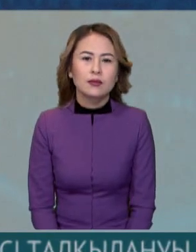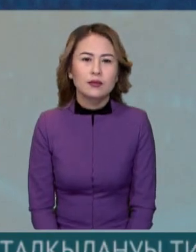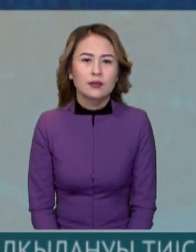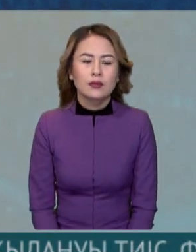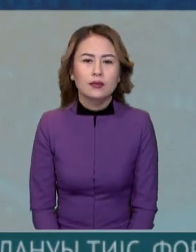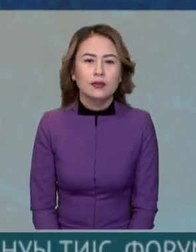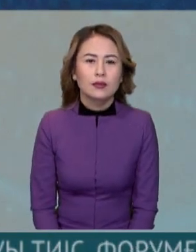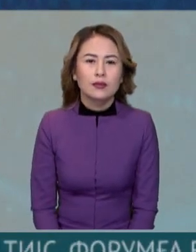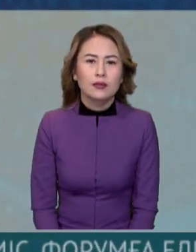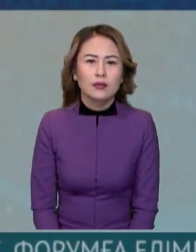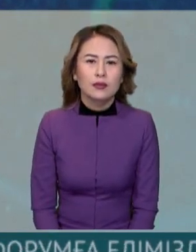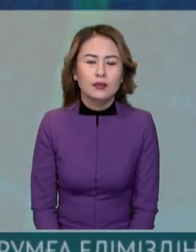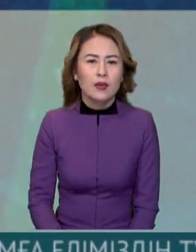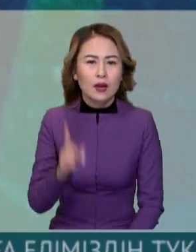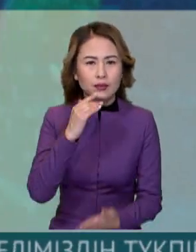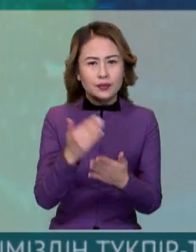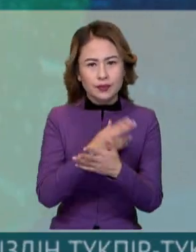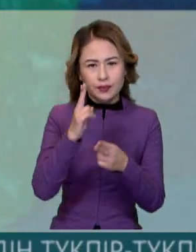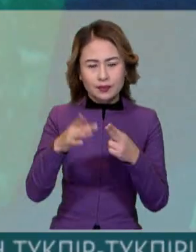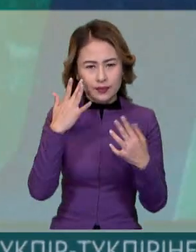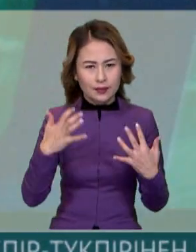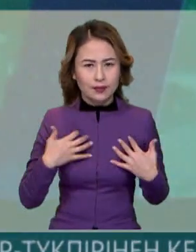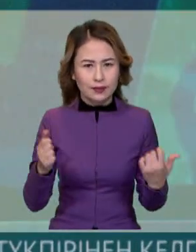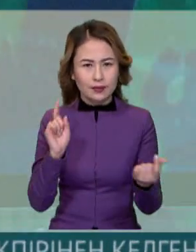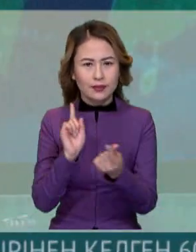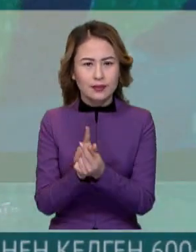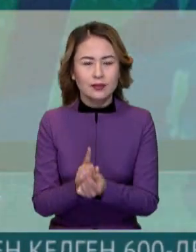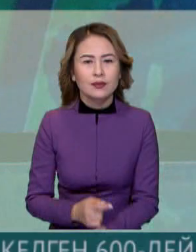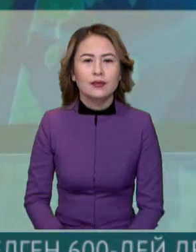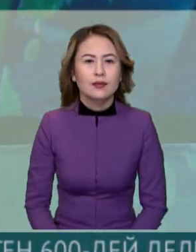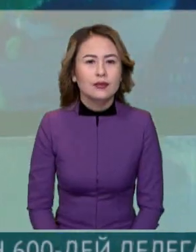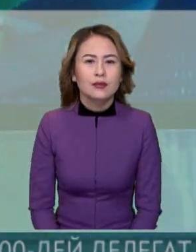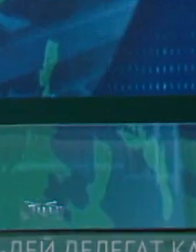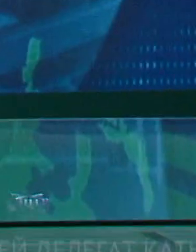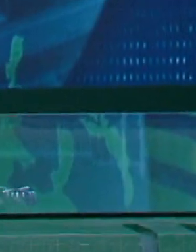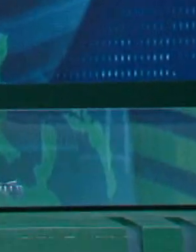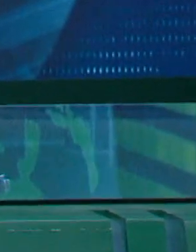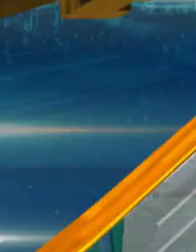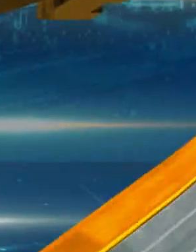Риат Шони болатын. Әзірге келіскен жаңалықтар легосымен тәмам. Келесі эфирде жүздескенше.